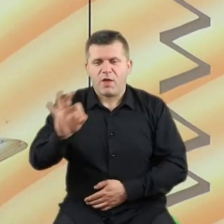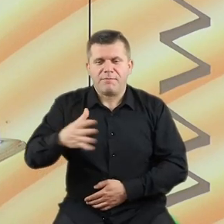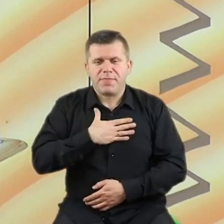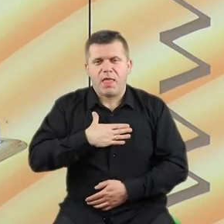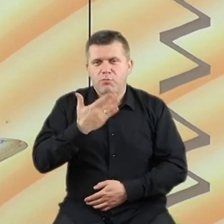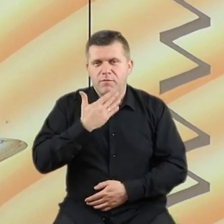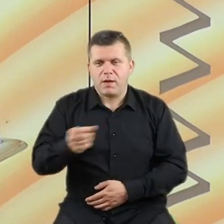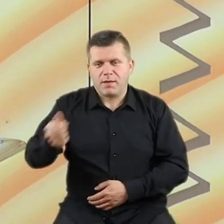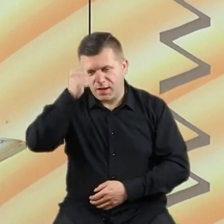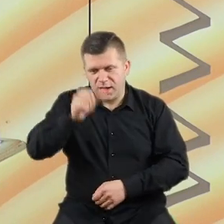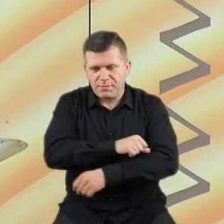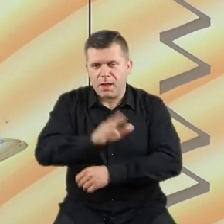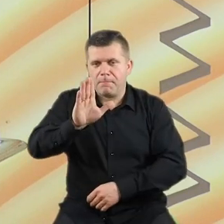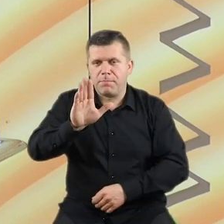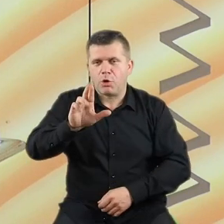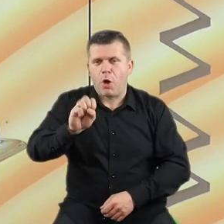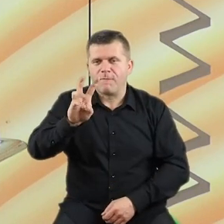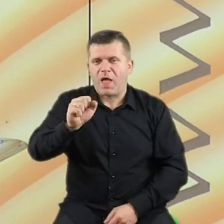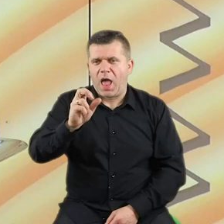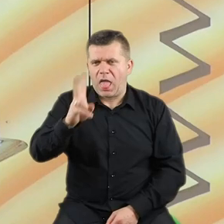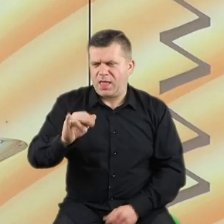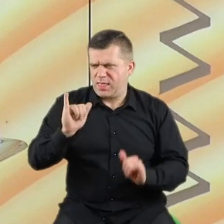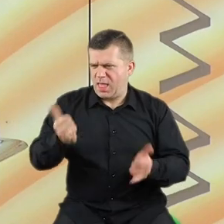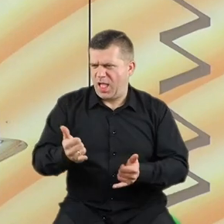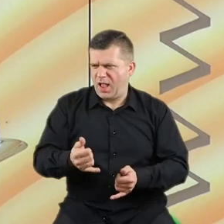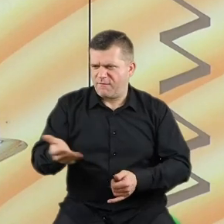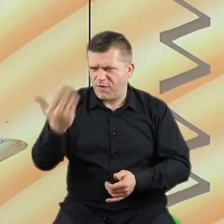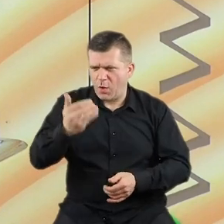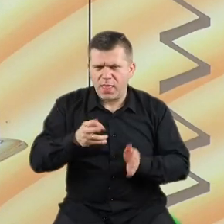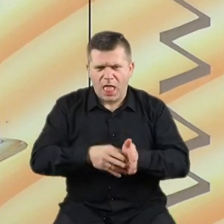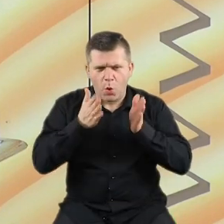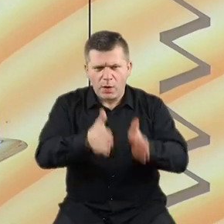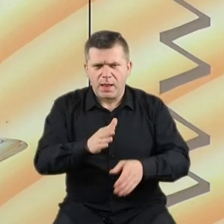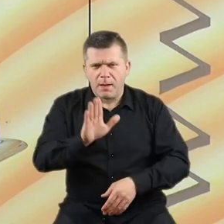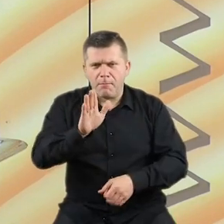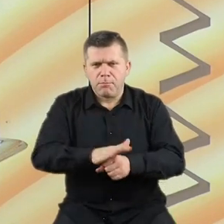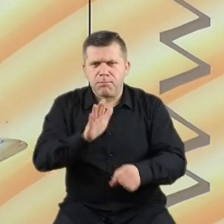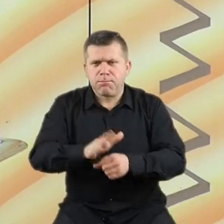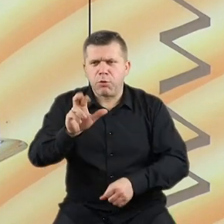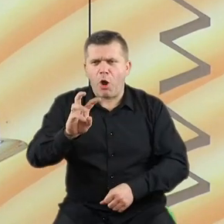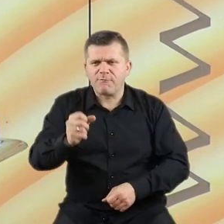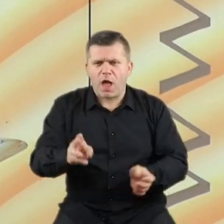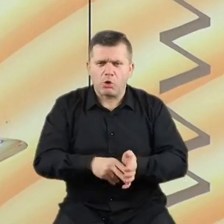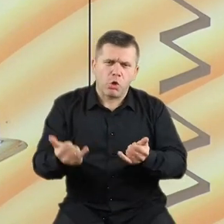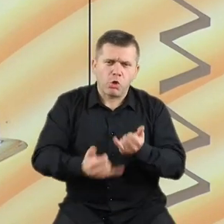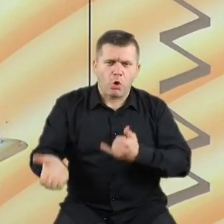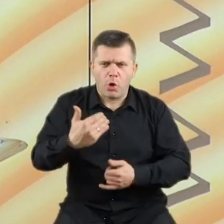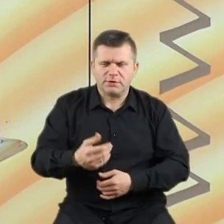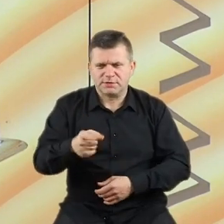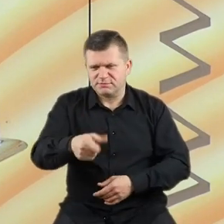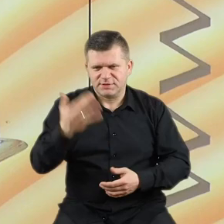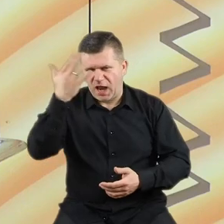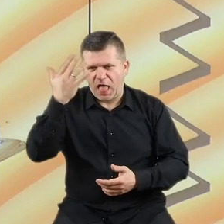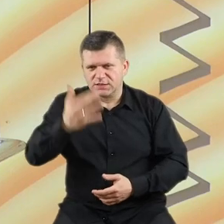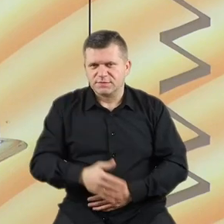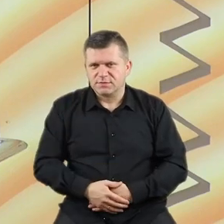pies jest Browarek, ma na imię, naprawdę jej pies ma na imię Browarek. Ja mówię, Ewka, jak wy wołacie tego psa na ulicy? Browar do nogi, przecież to szaleństwo. Ale